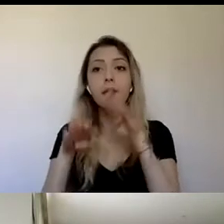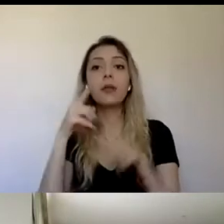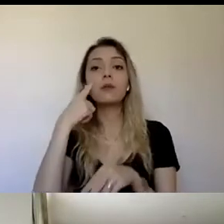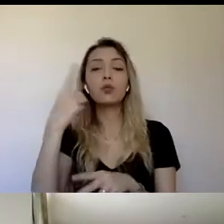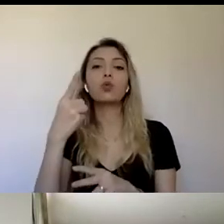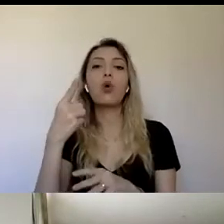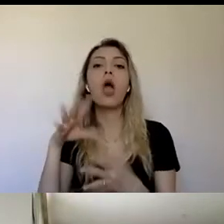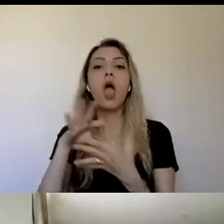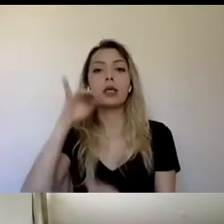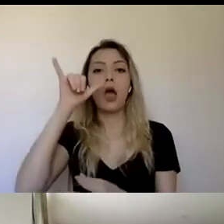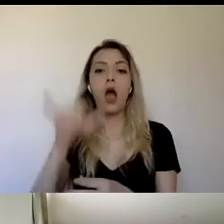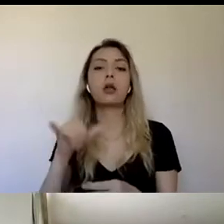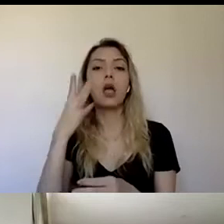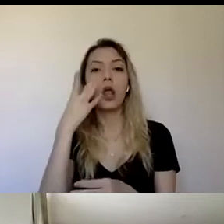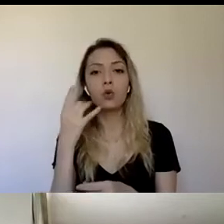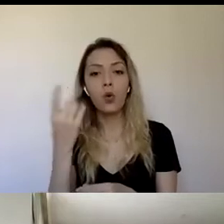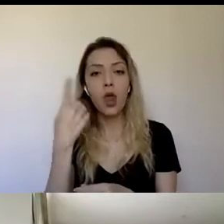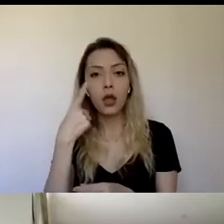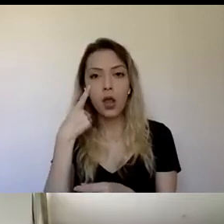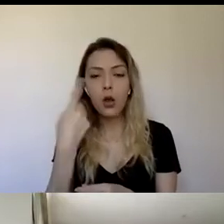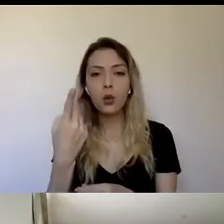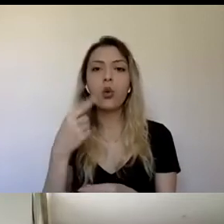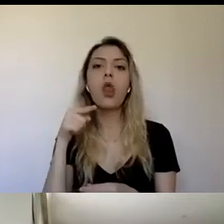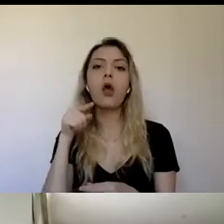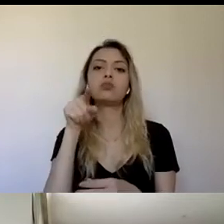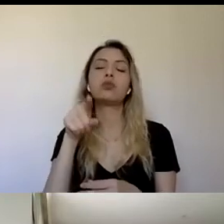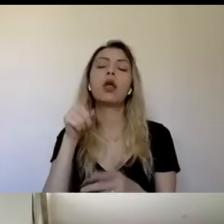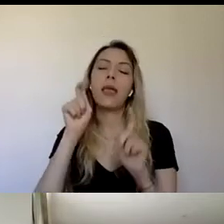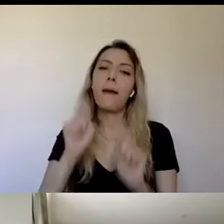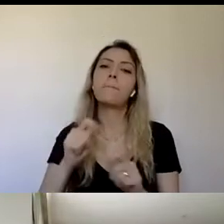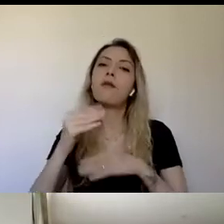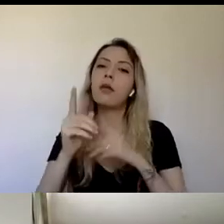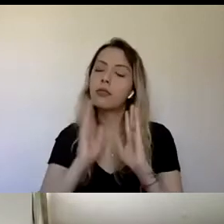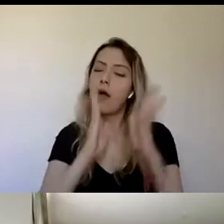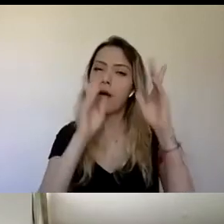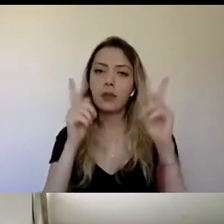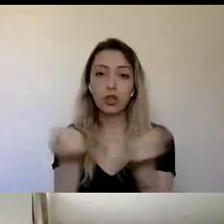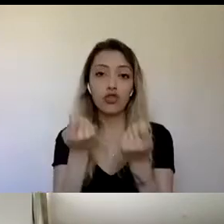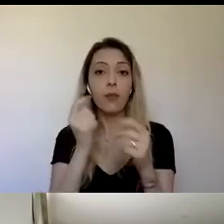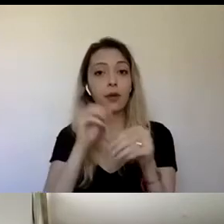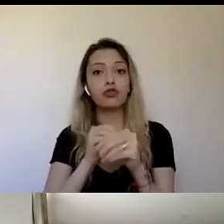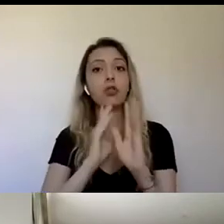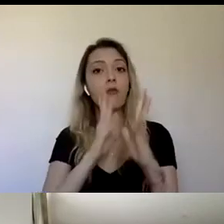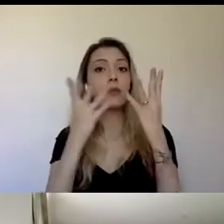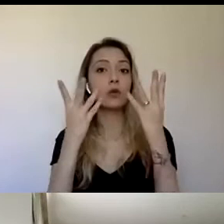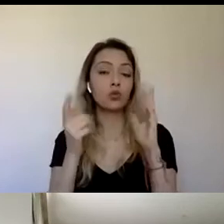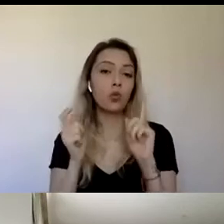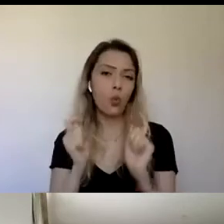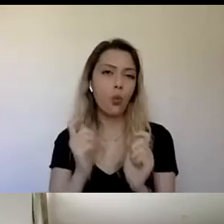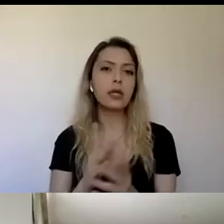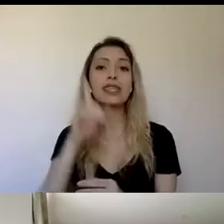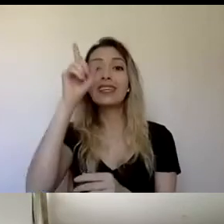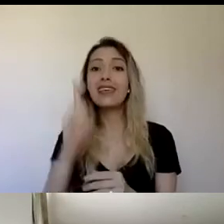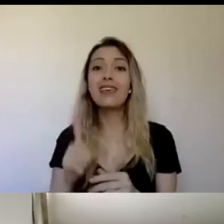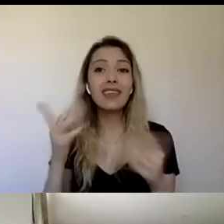hakları göstergesi üzerinden düşünürken ilerlemek durumundayız. Bunlardan bir tanesi, ilki önleme, yani olmadan